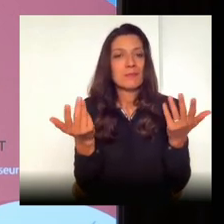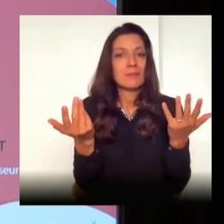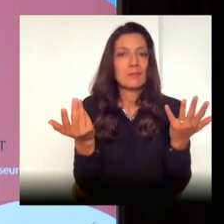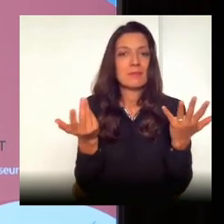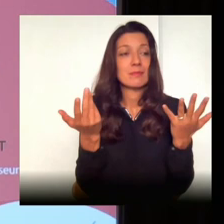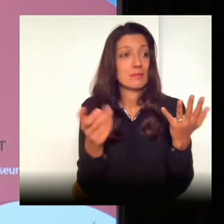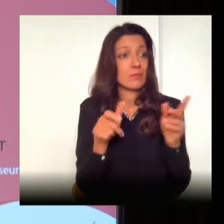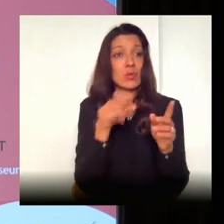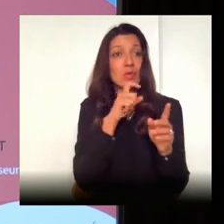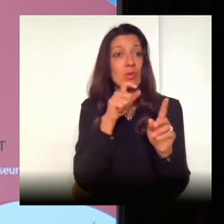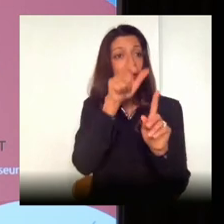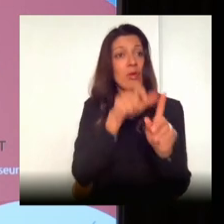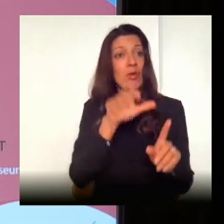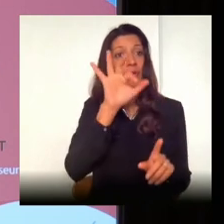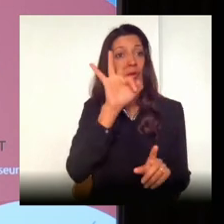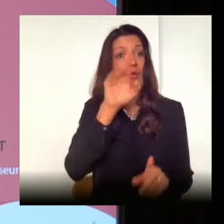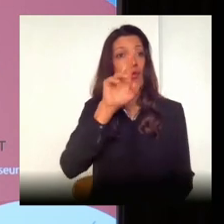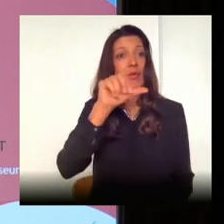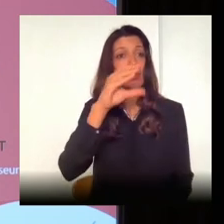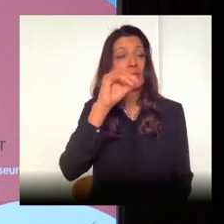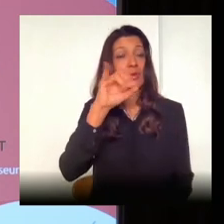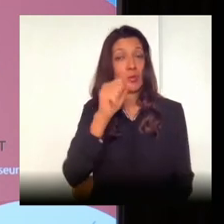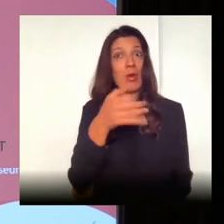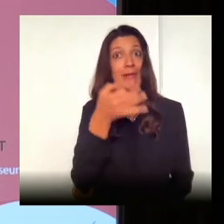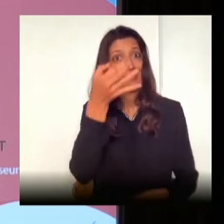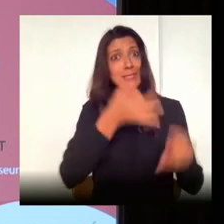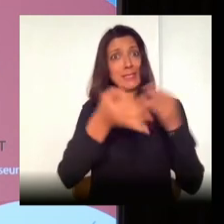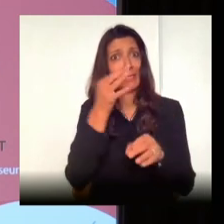disait François, qui a dit beaucoup de choses sensées aujourd'hui,